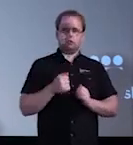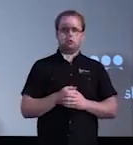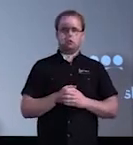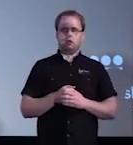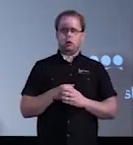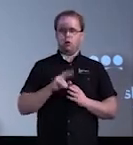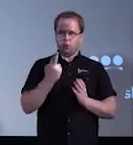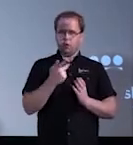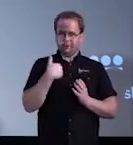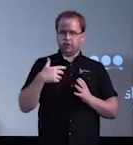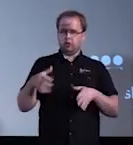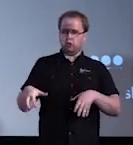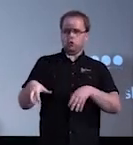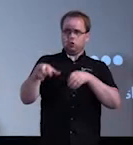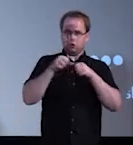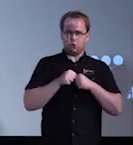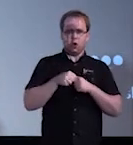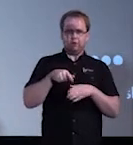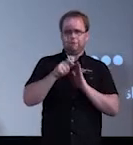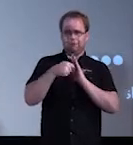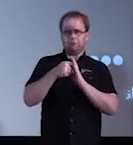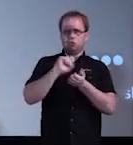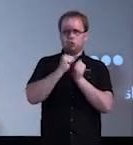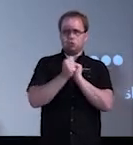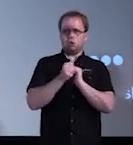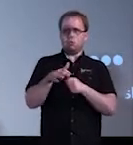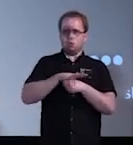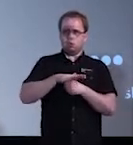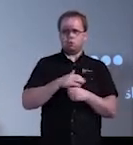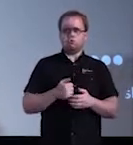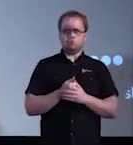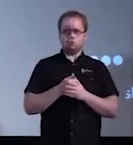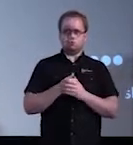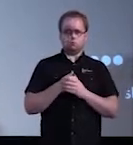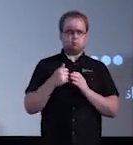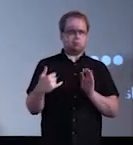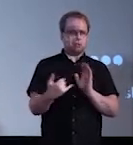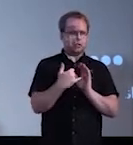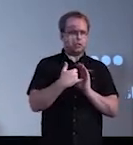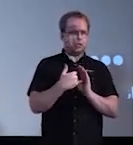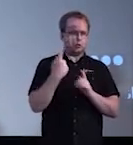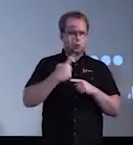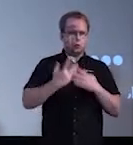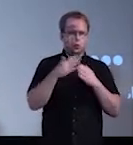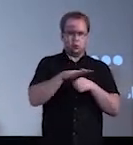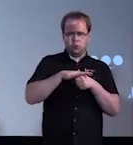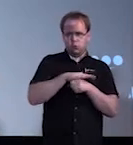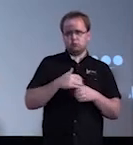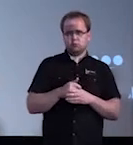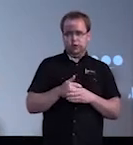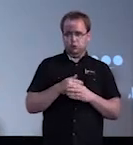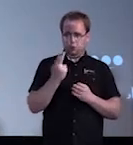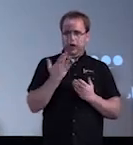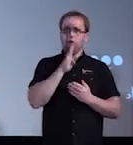Att nu tar vi tillbaka det här politikområdet. Är ni redo för det? Ja, i kulturutskottet. Är ni redo för detta? För det här är på allvar.